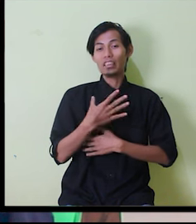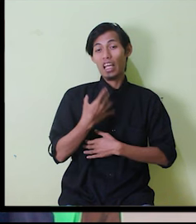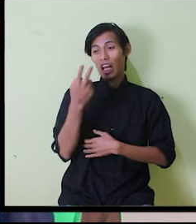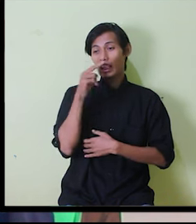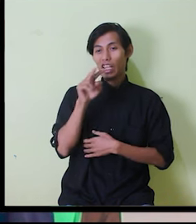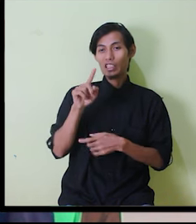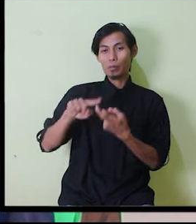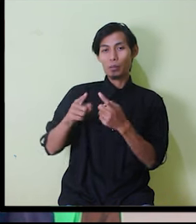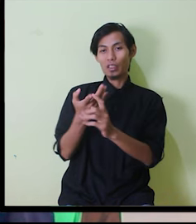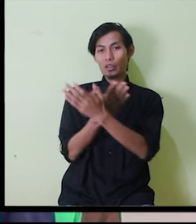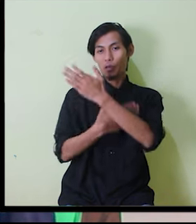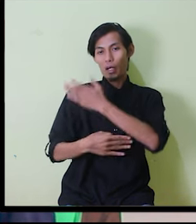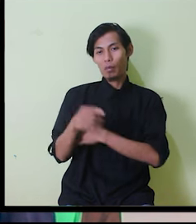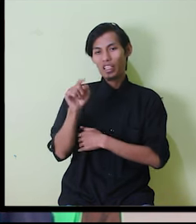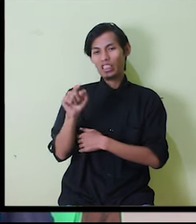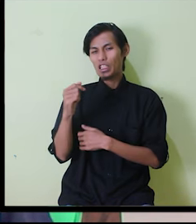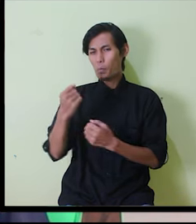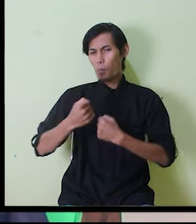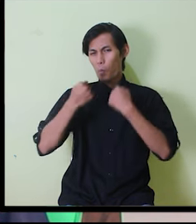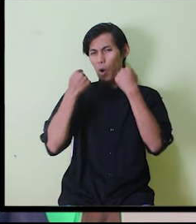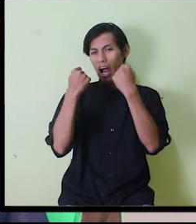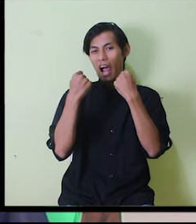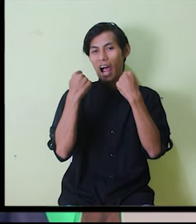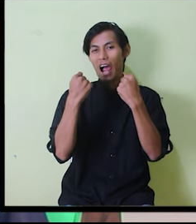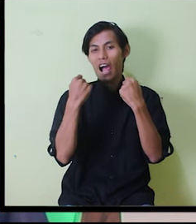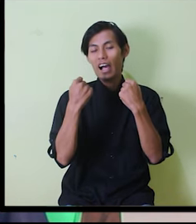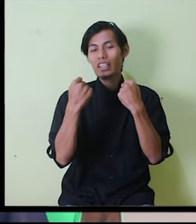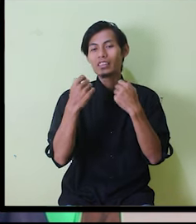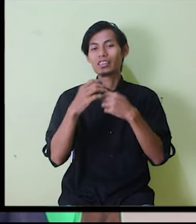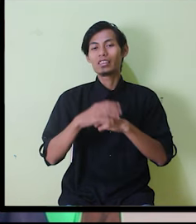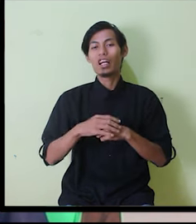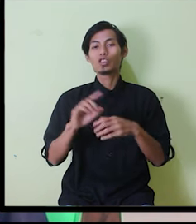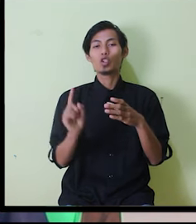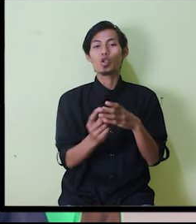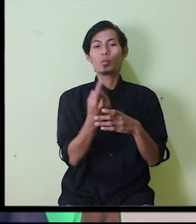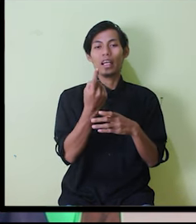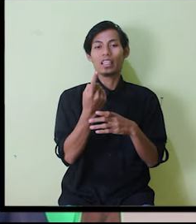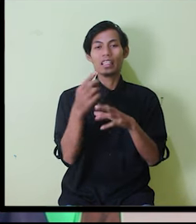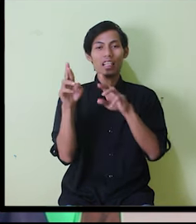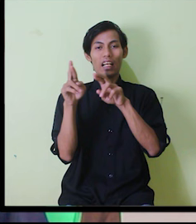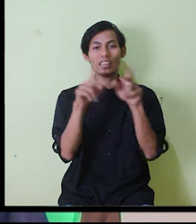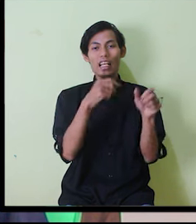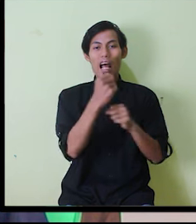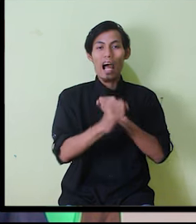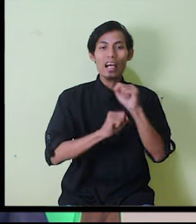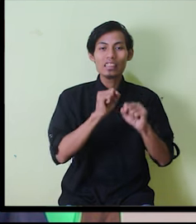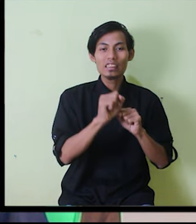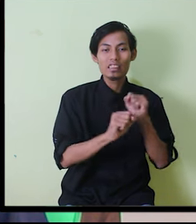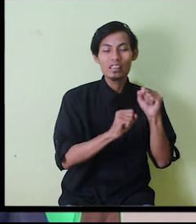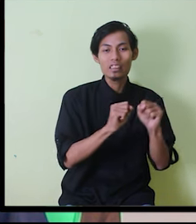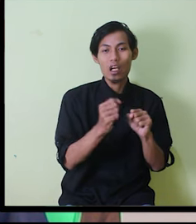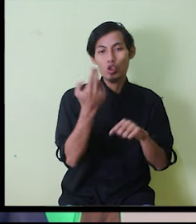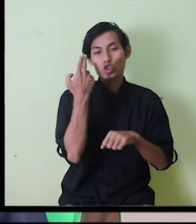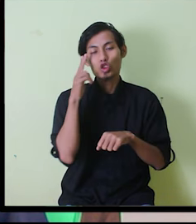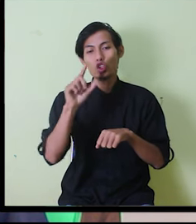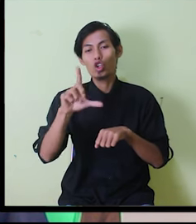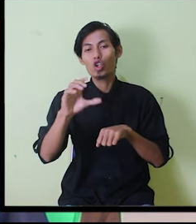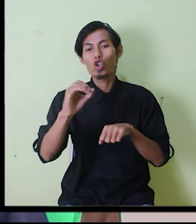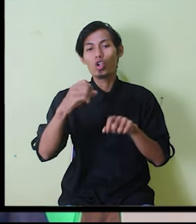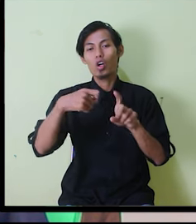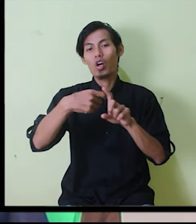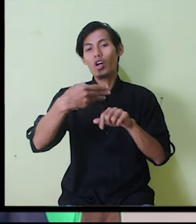Semangat sekali anu terutama untuk apa inovasinya ni rencana aksinya loget pembayaran online ini dan